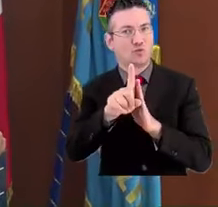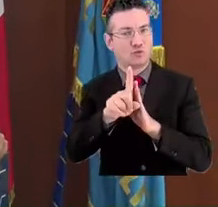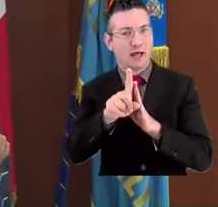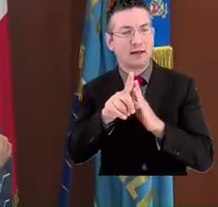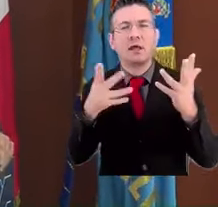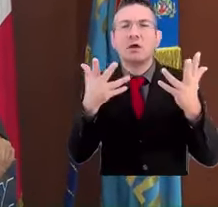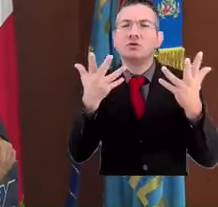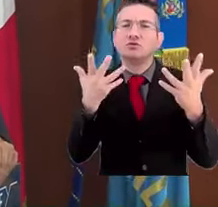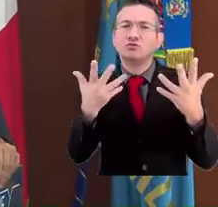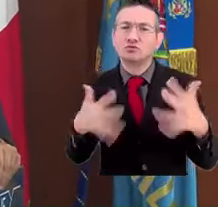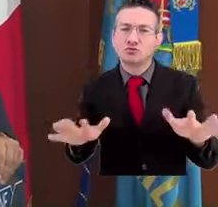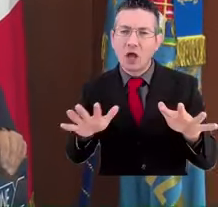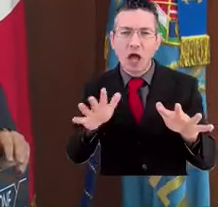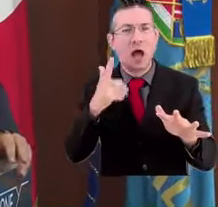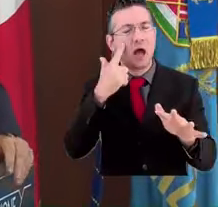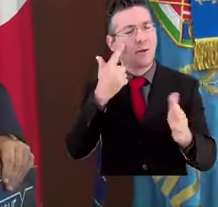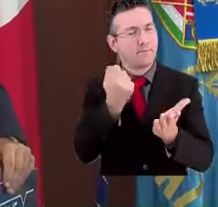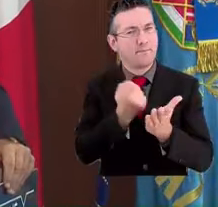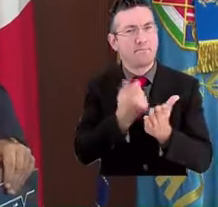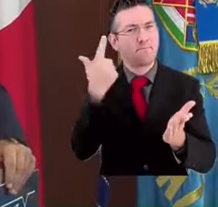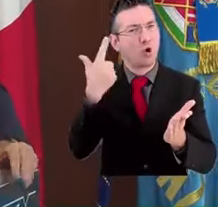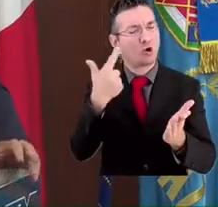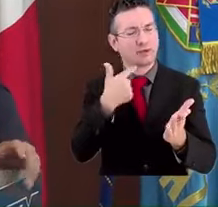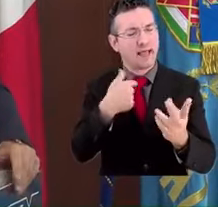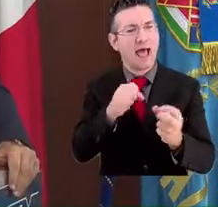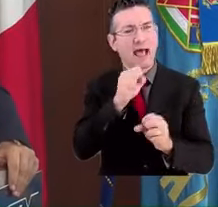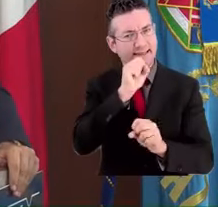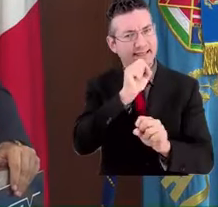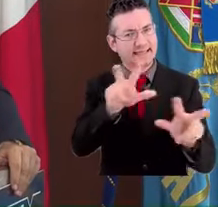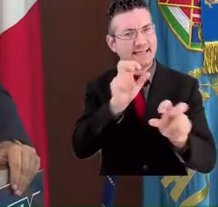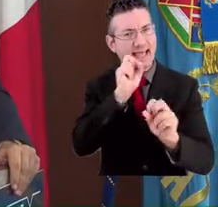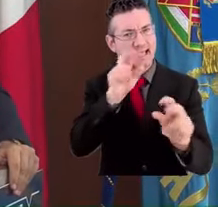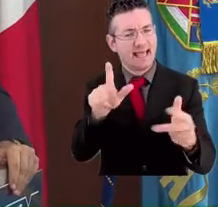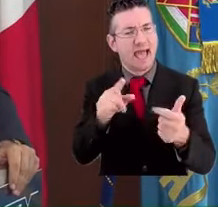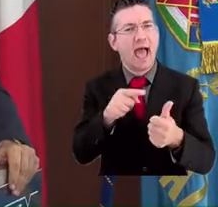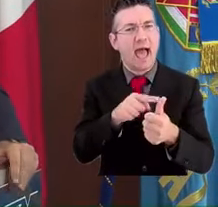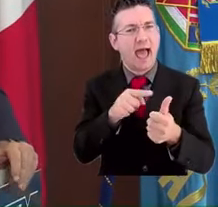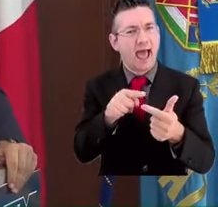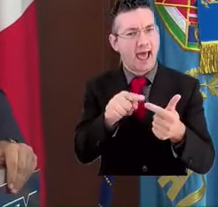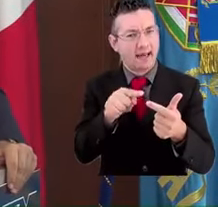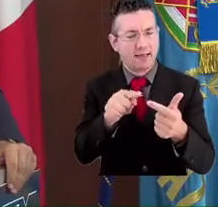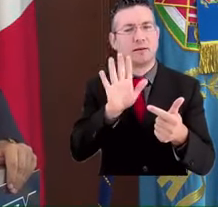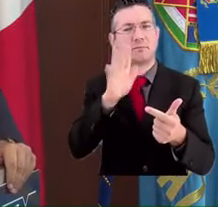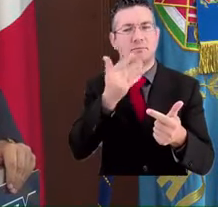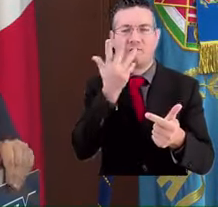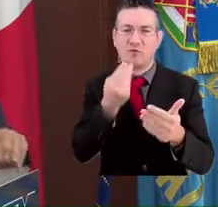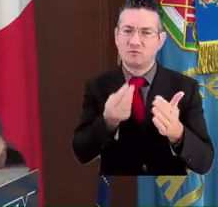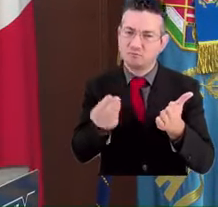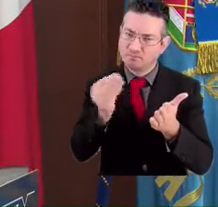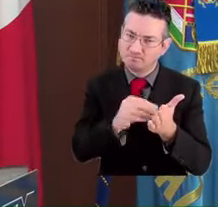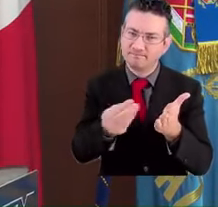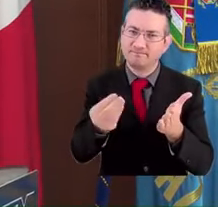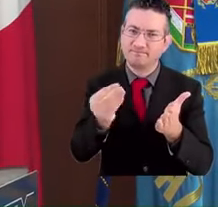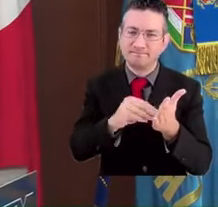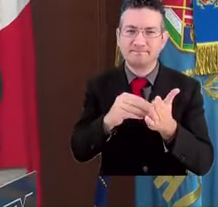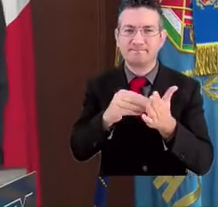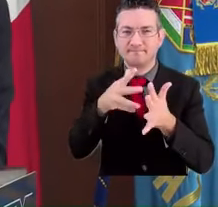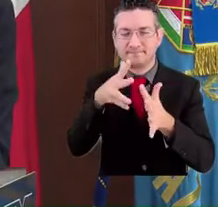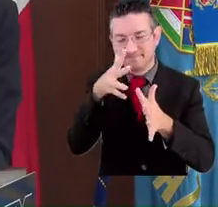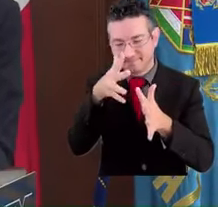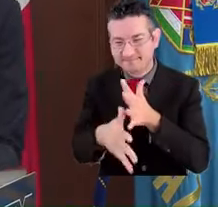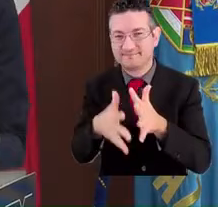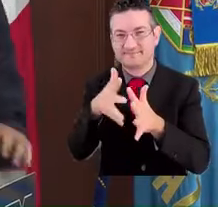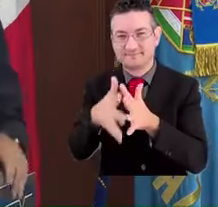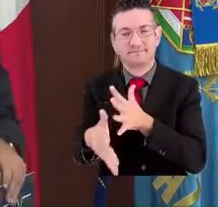molto importanti io però voglio aggiungerli ancora di più per rendere ancora più fruibili se se qualcosa e lo avete detto